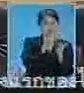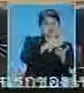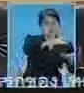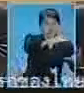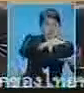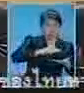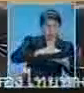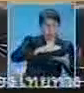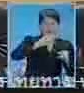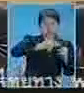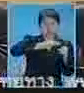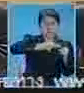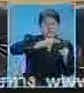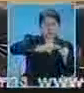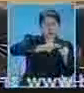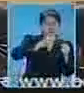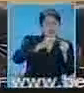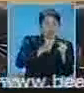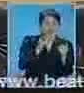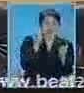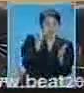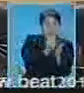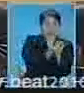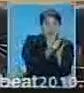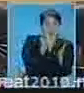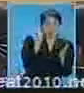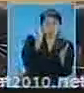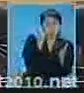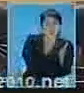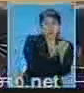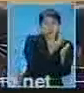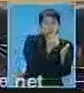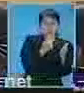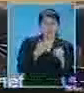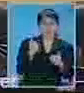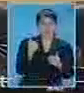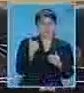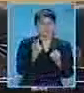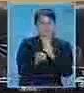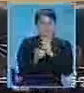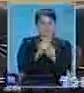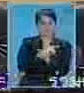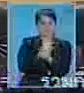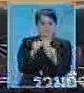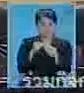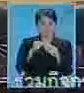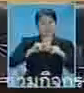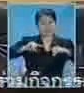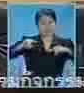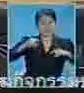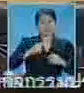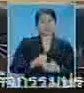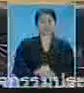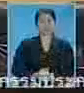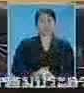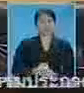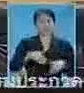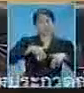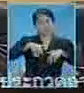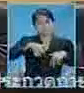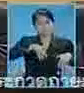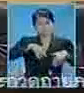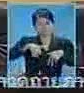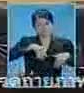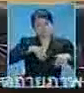นก็ต้องใช้เงินบาทมากขึ้นราคาเมื่อคิดเป็นเงินบาทก็จะสูงขึ้นพี่น้องประชาชนเดือดร้อนแน่นอนเพราะฉะนั้นเส